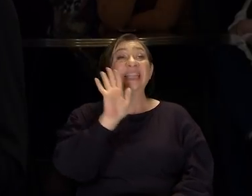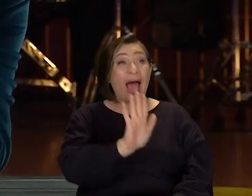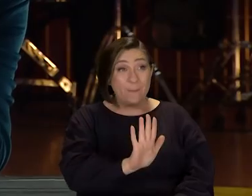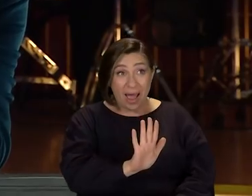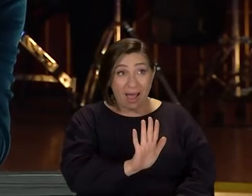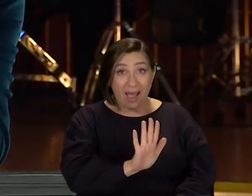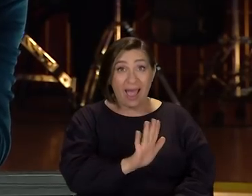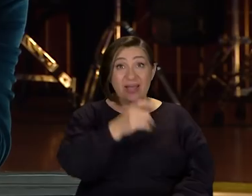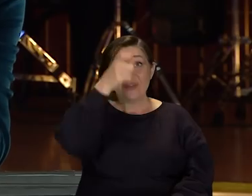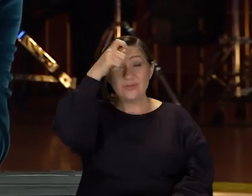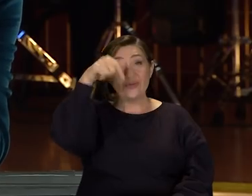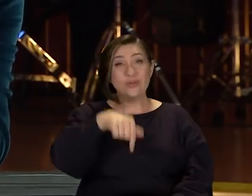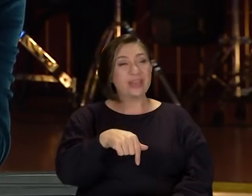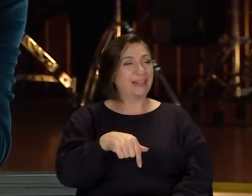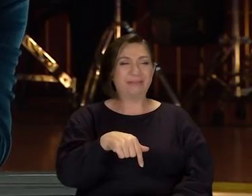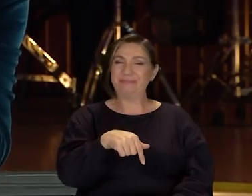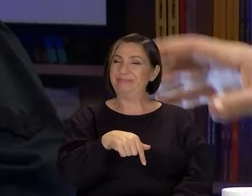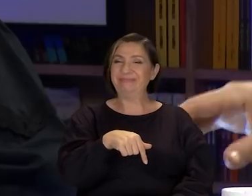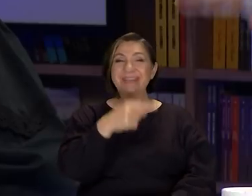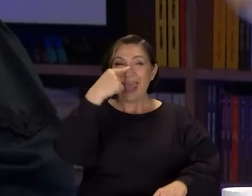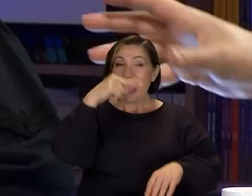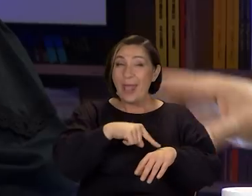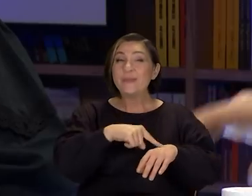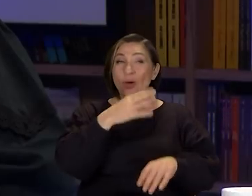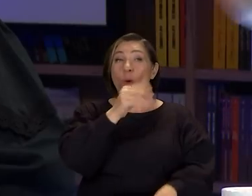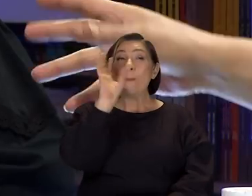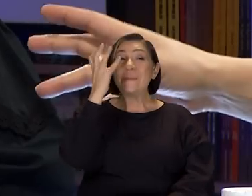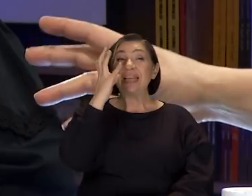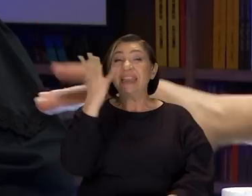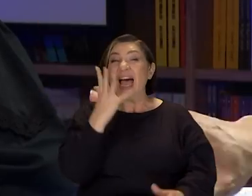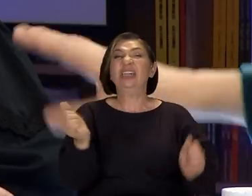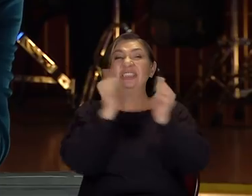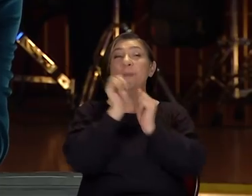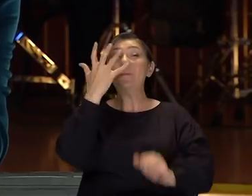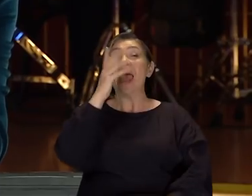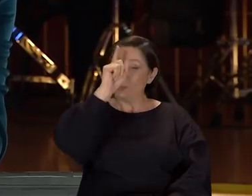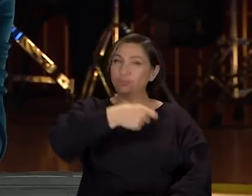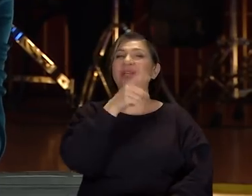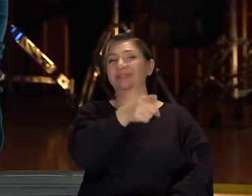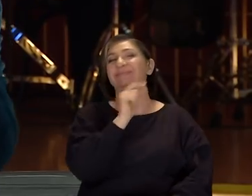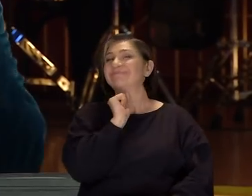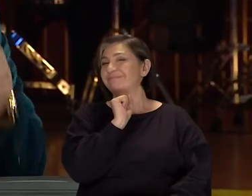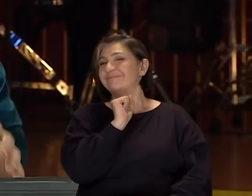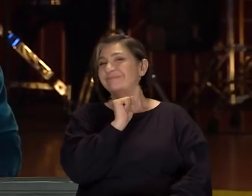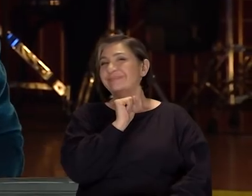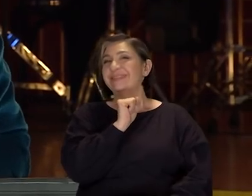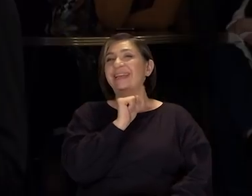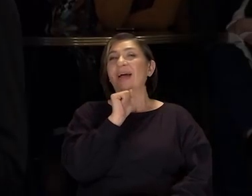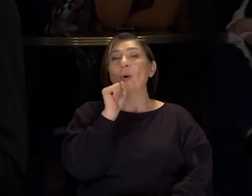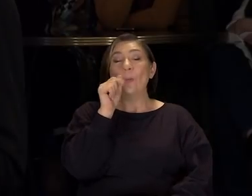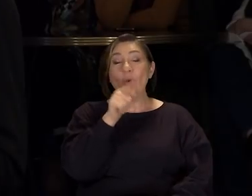Ama Türkiye'de emin ol ki o manyaktan daha manyak birisini bulacaksın. Mutlaka. Yani